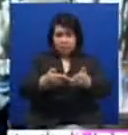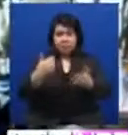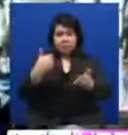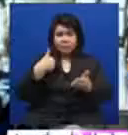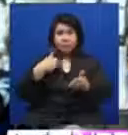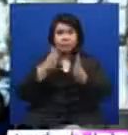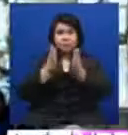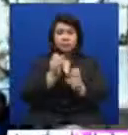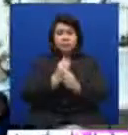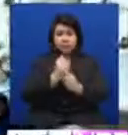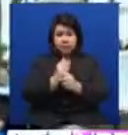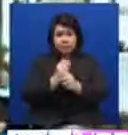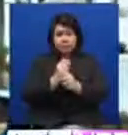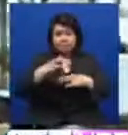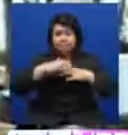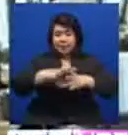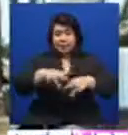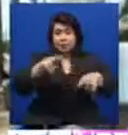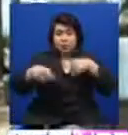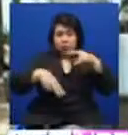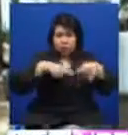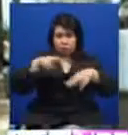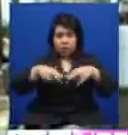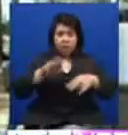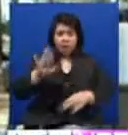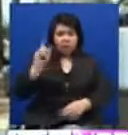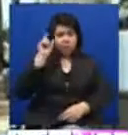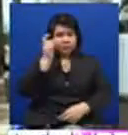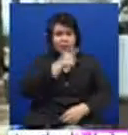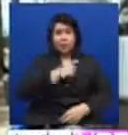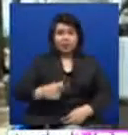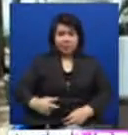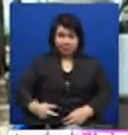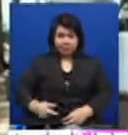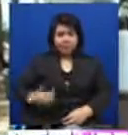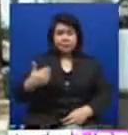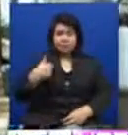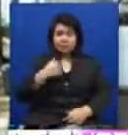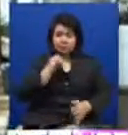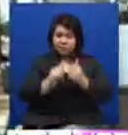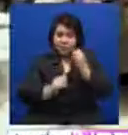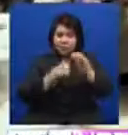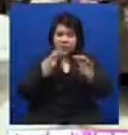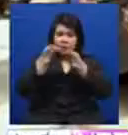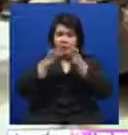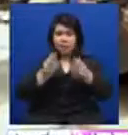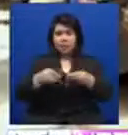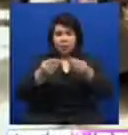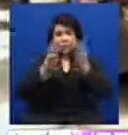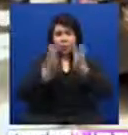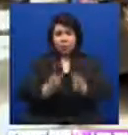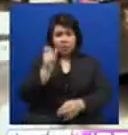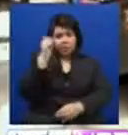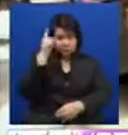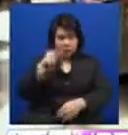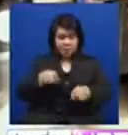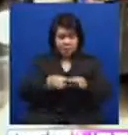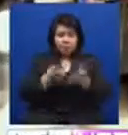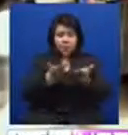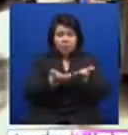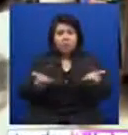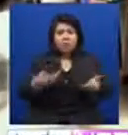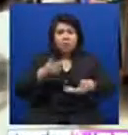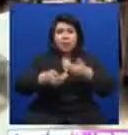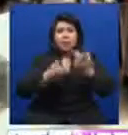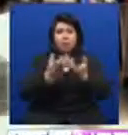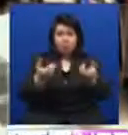พัฒนาอ่าวคุ้งกระเบนอันเนื่องมาจากพระราชดำริลงพื้นที่สร้างความเข้าใจแก่พ่อค้าแม่ค้าที่มาตั้งแผงลอยรถเ